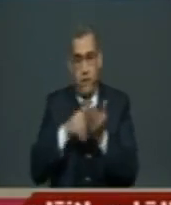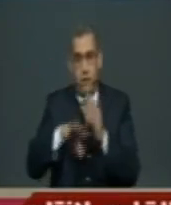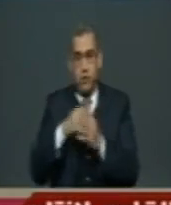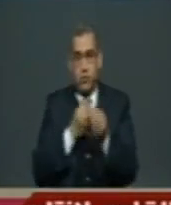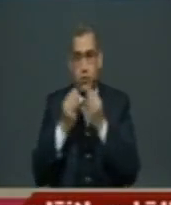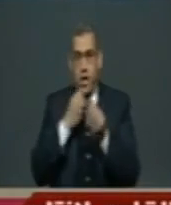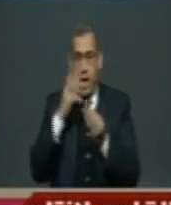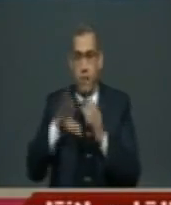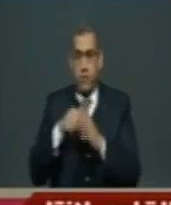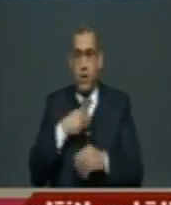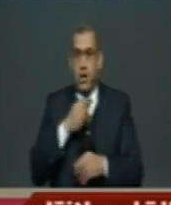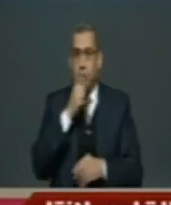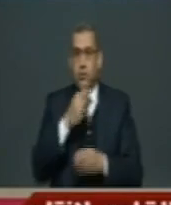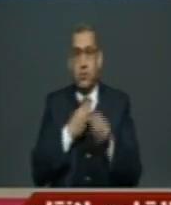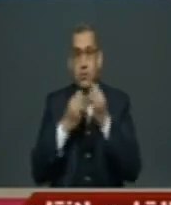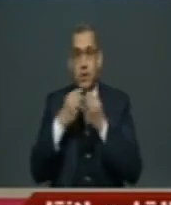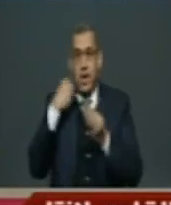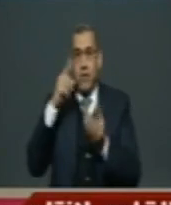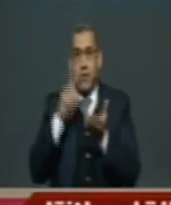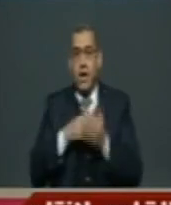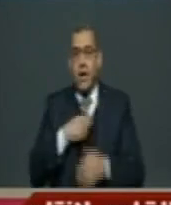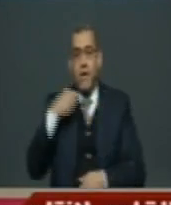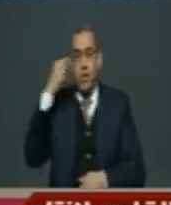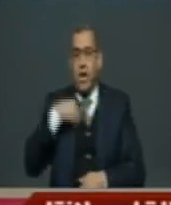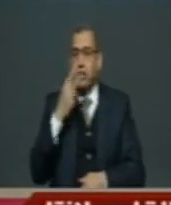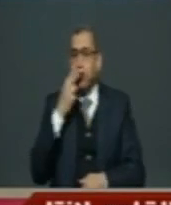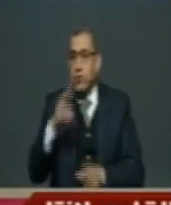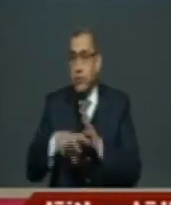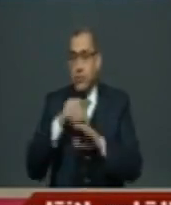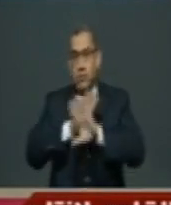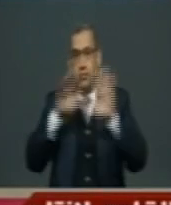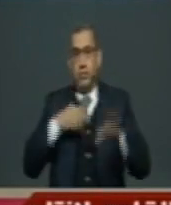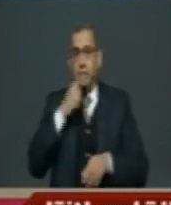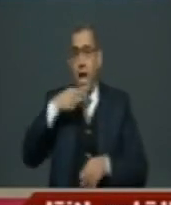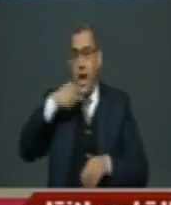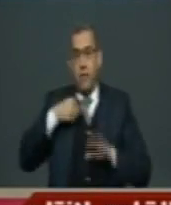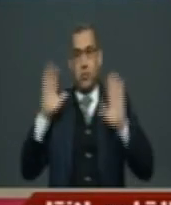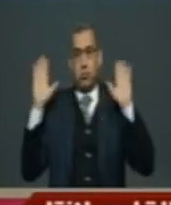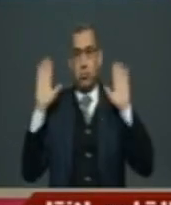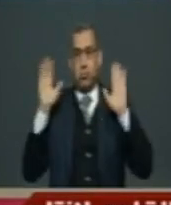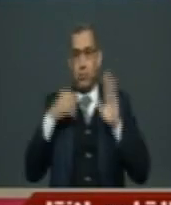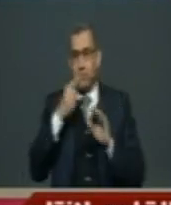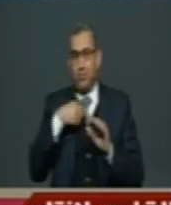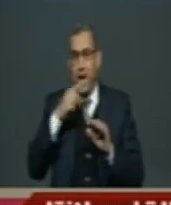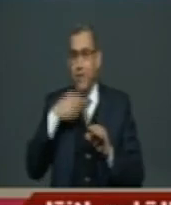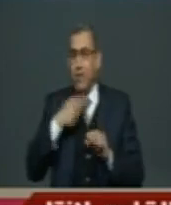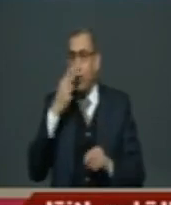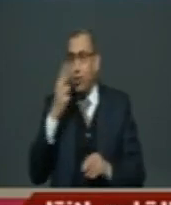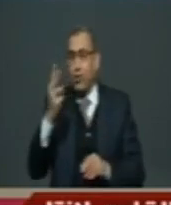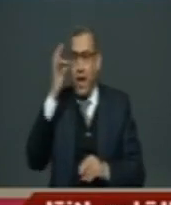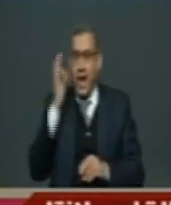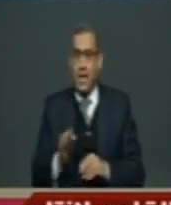انا ما بفكرش لما الحاجه تبقى قدام عيني كده ان شاء الله، طول ما حوار ما لا لا لما اشوفها قدام عيني هناك على كل